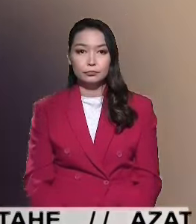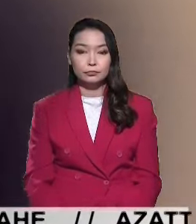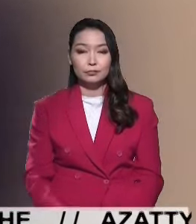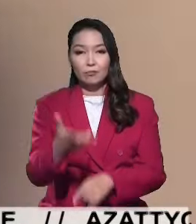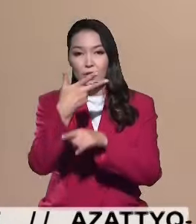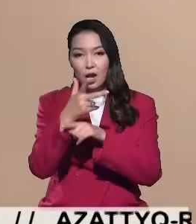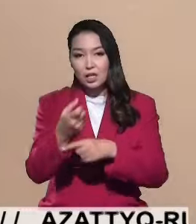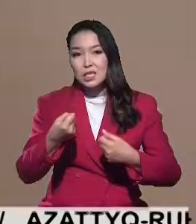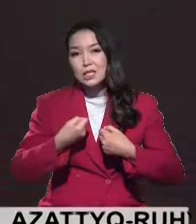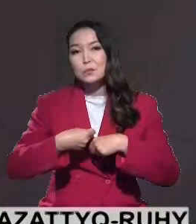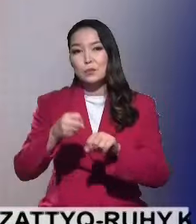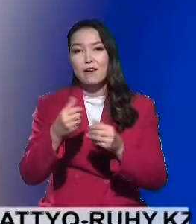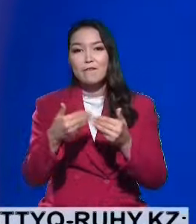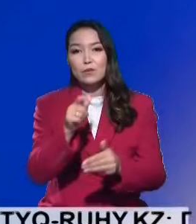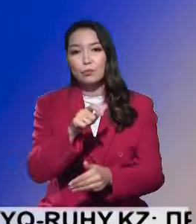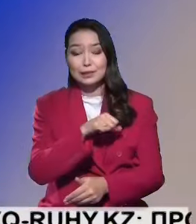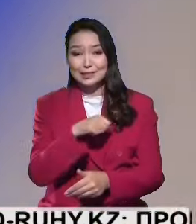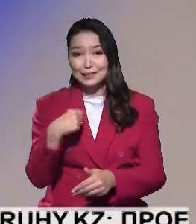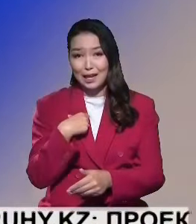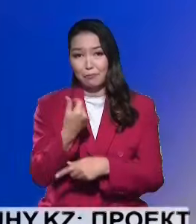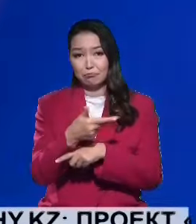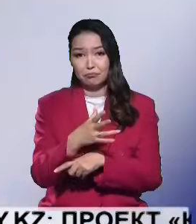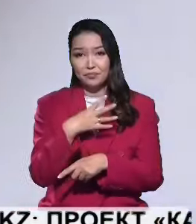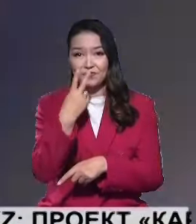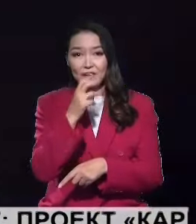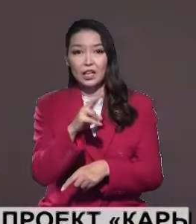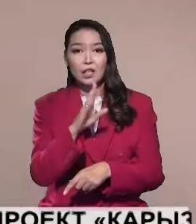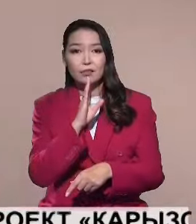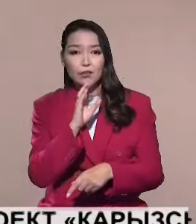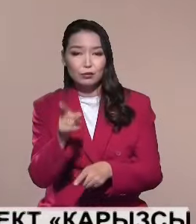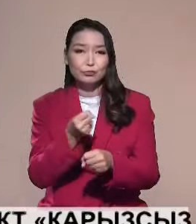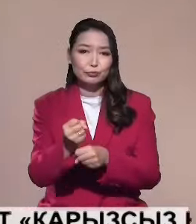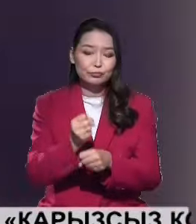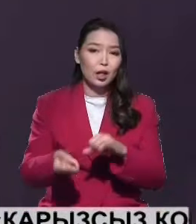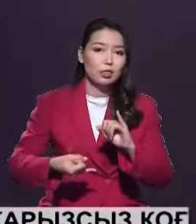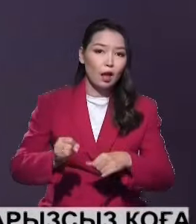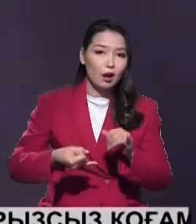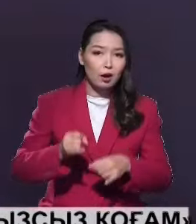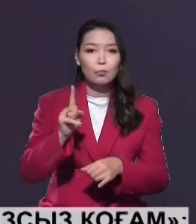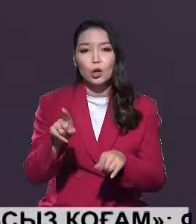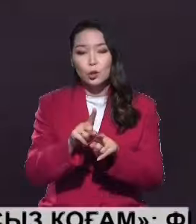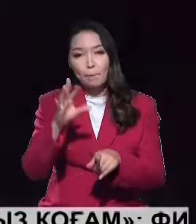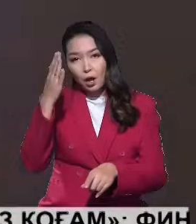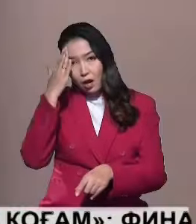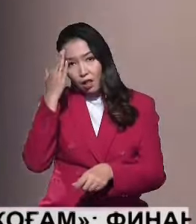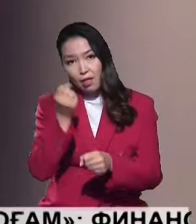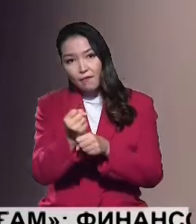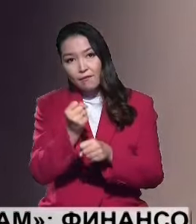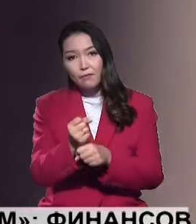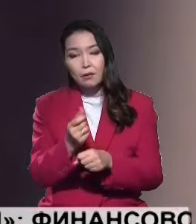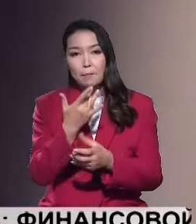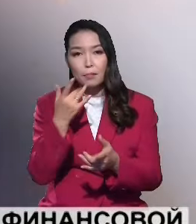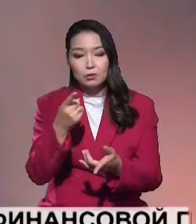Кадры избиения выпускницы сняли сами. На них видно, как девушки наносят парню удары ногами, в том числе и по голове. Последний лежит на